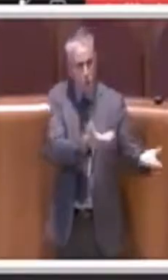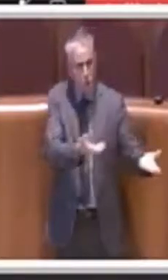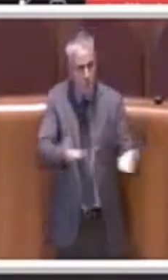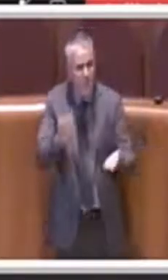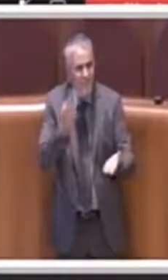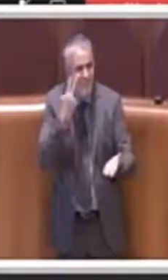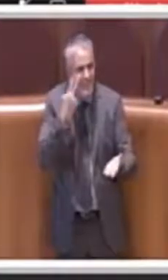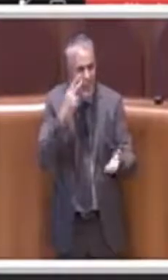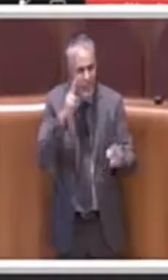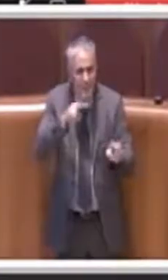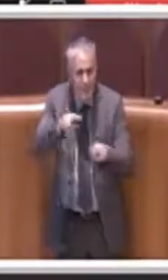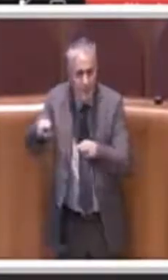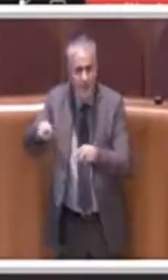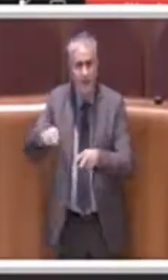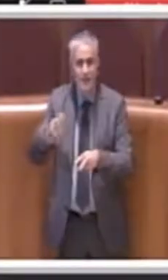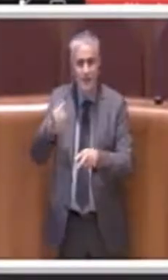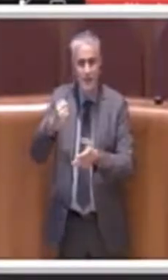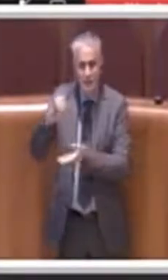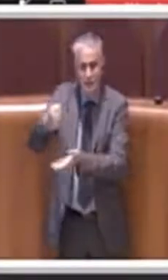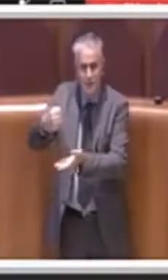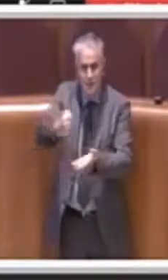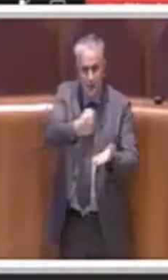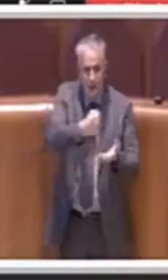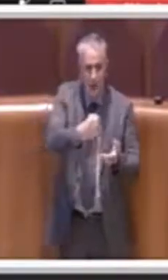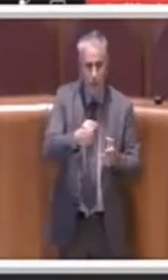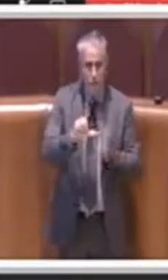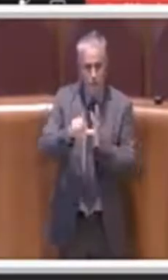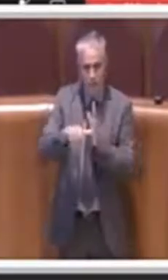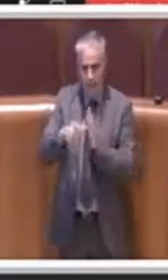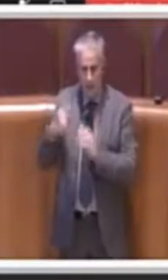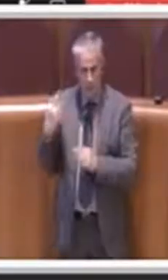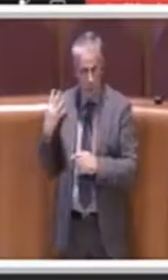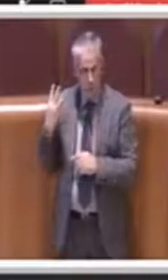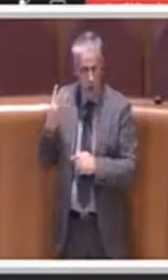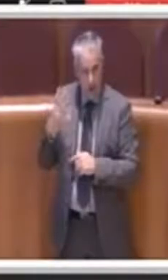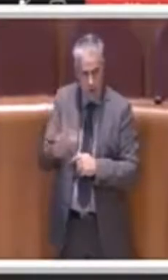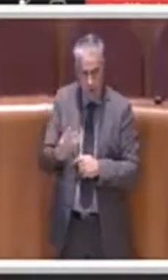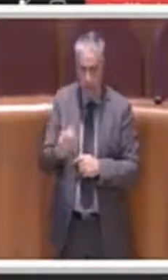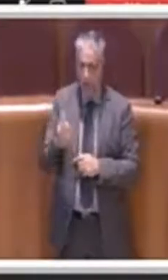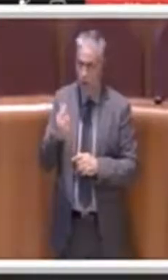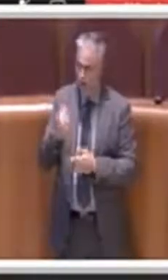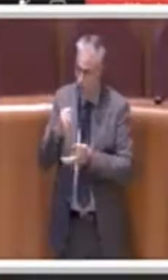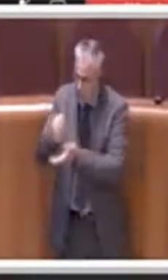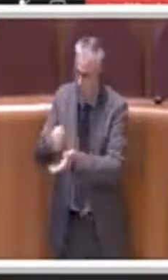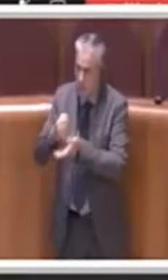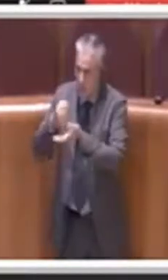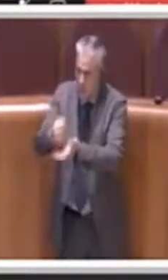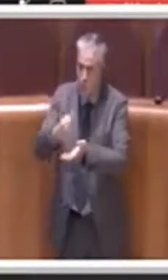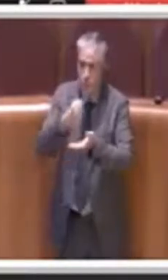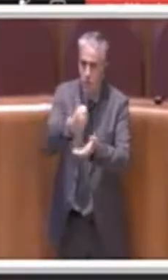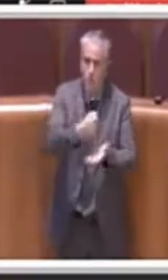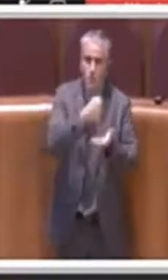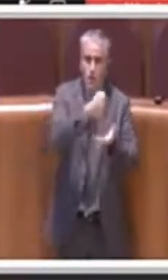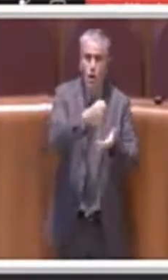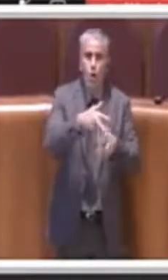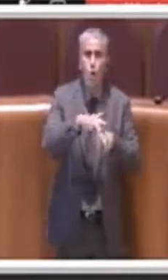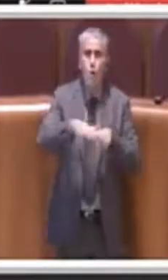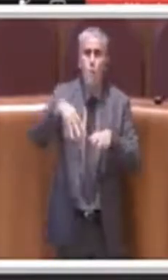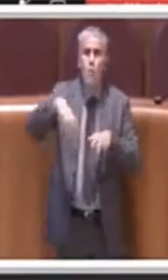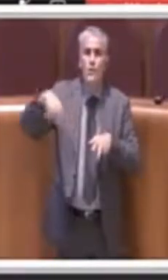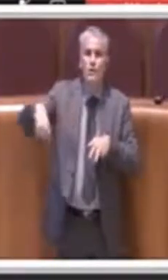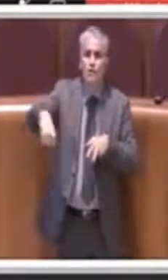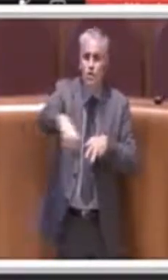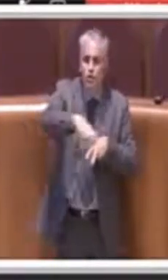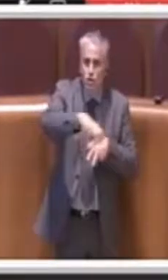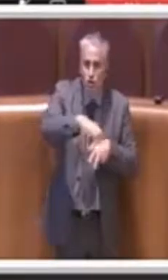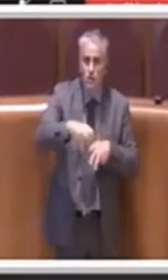sono le risorse economiche sul titolo secondo che nel corso di questi anni sono state riconosciute ai municipi di Roma Capitale anche